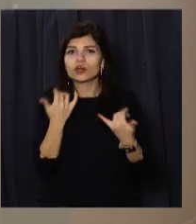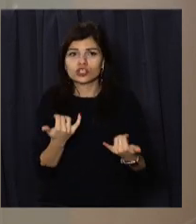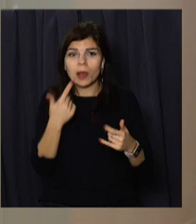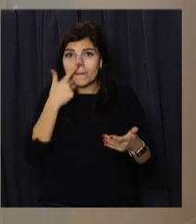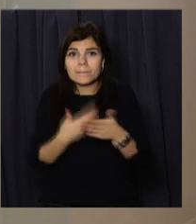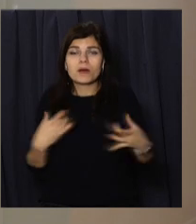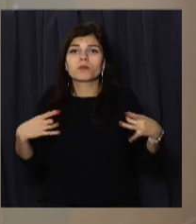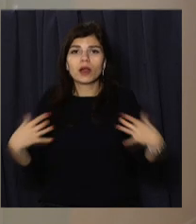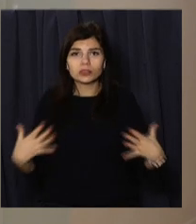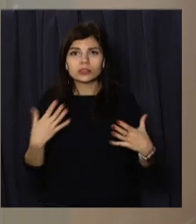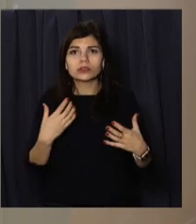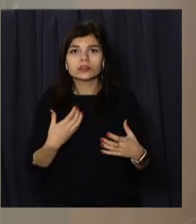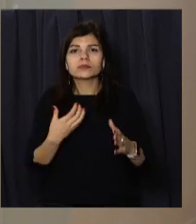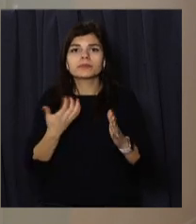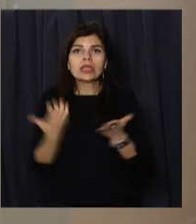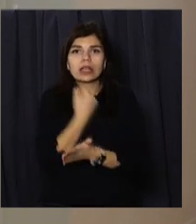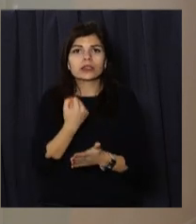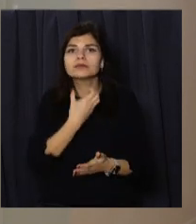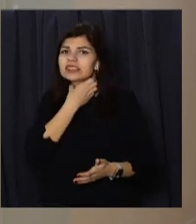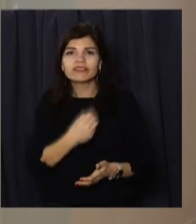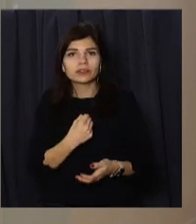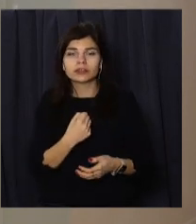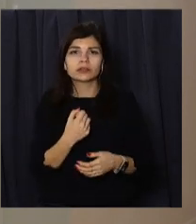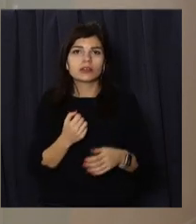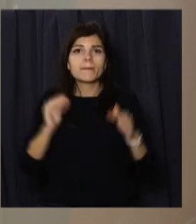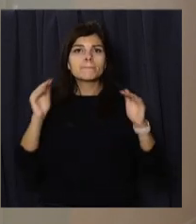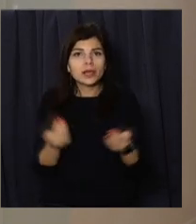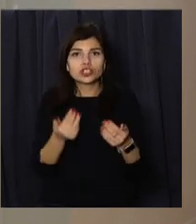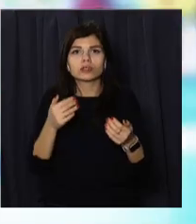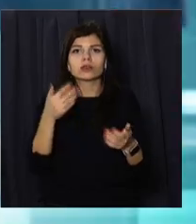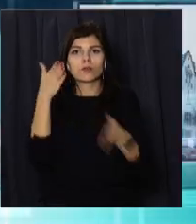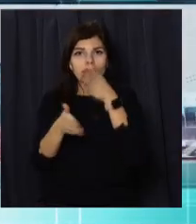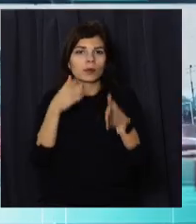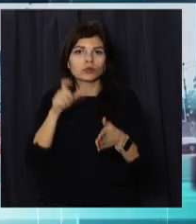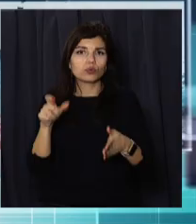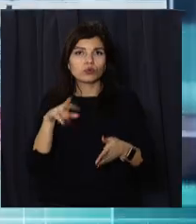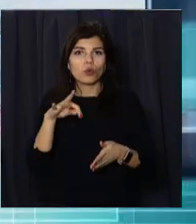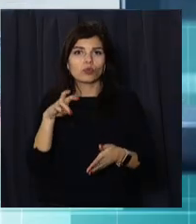праздниками тяжелее достать. Много, ну, меньше доноров стало на данный момент.